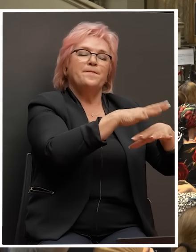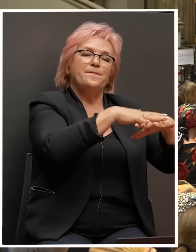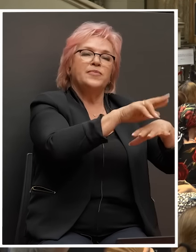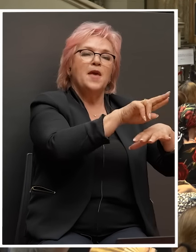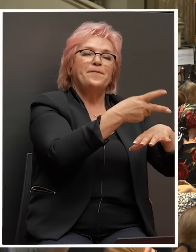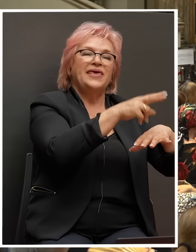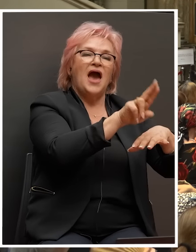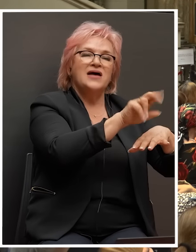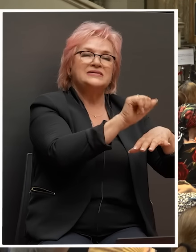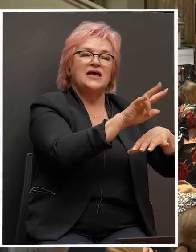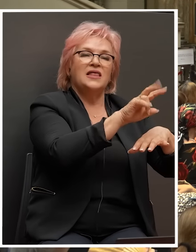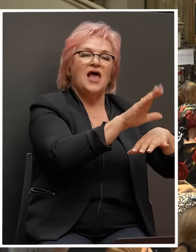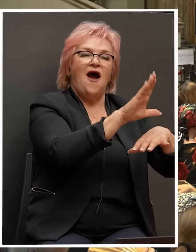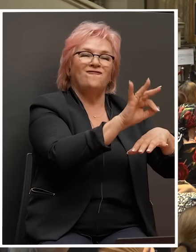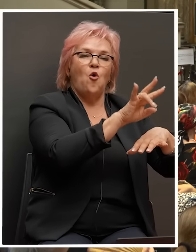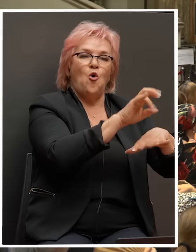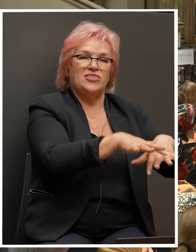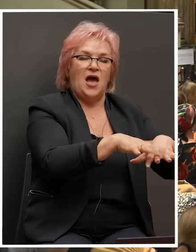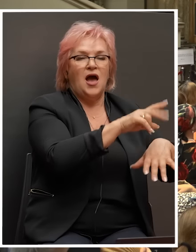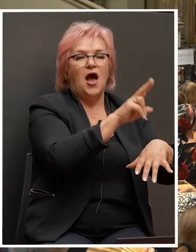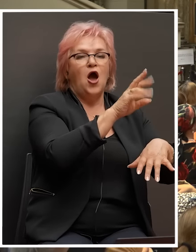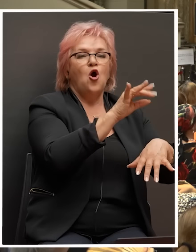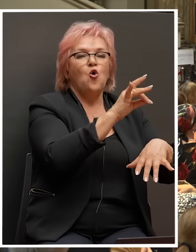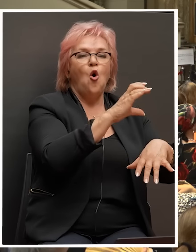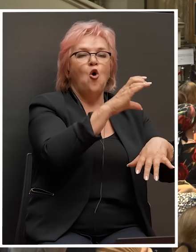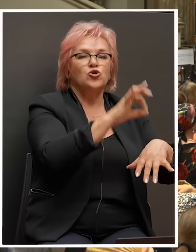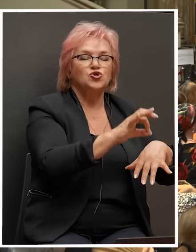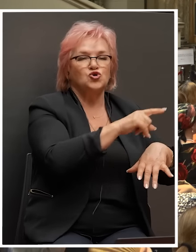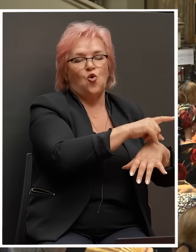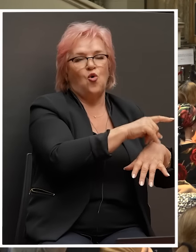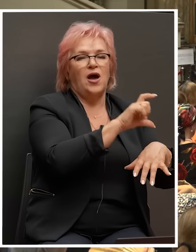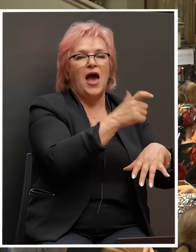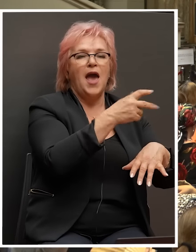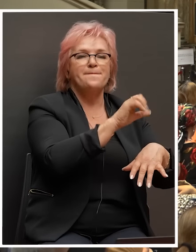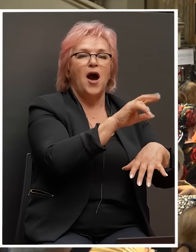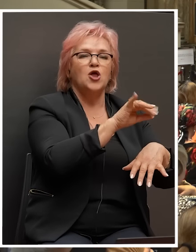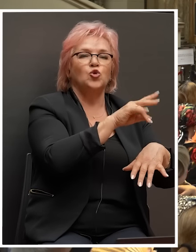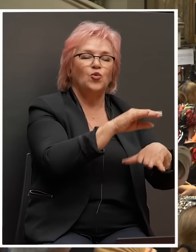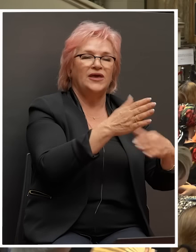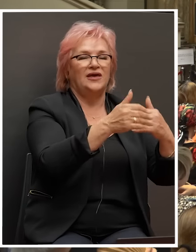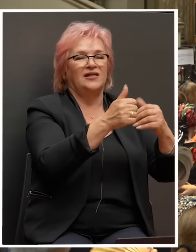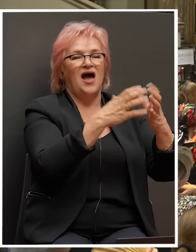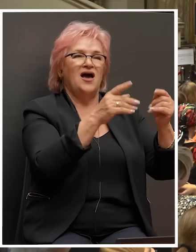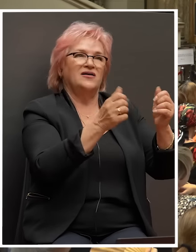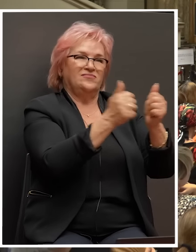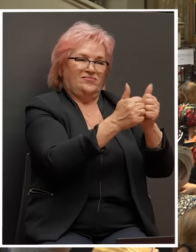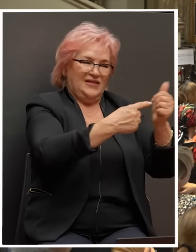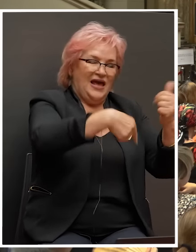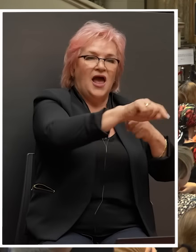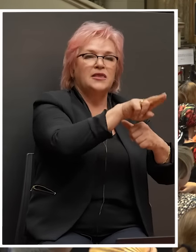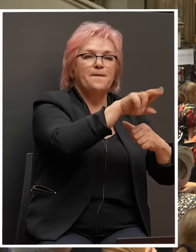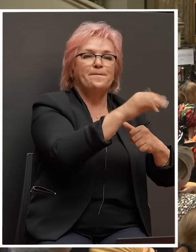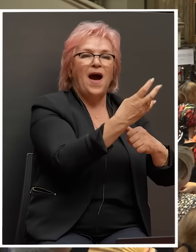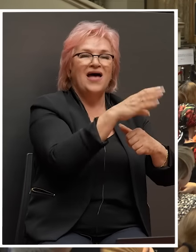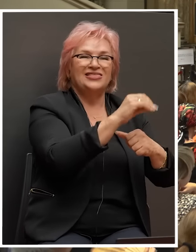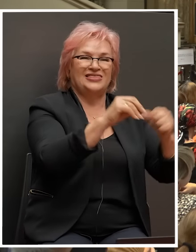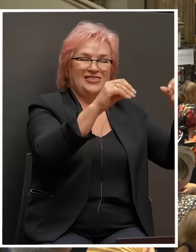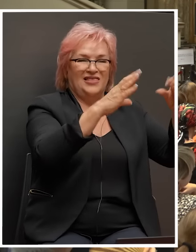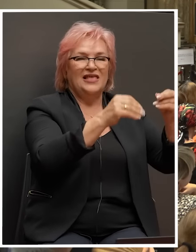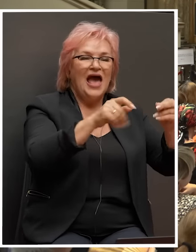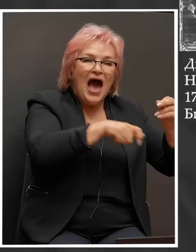если вы бывали в Риме, это Корсо Виктора Эммануила, это вокруг Пантеона, это вот все, что рядом с